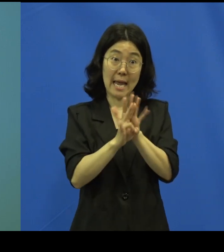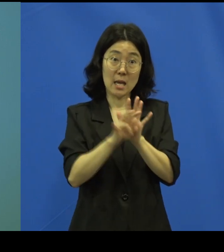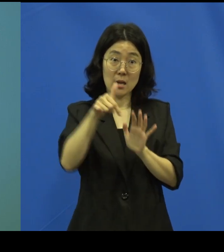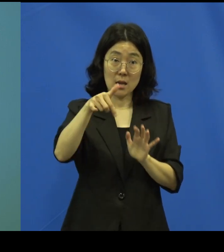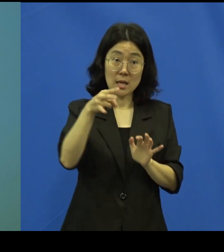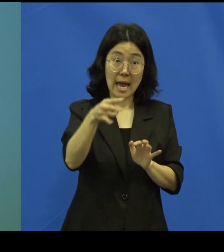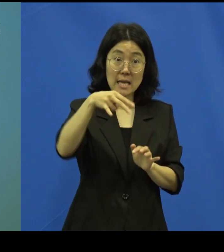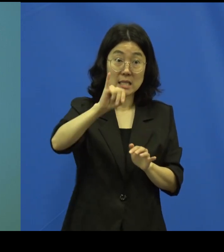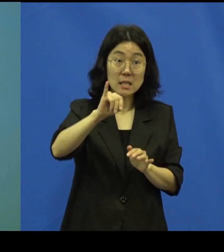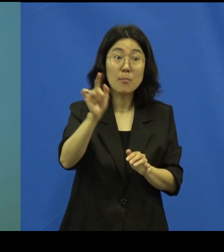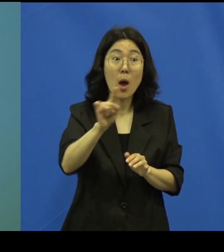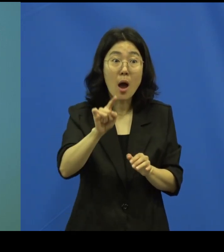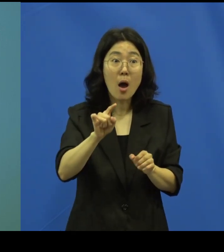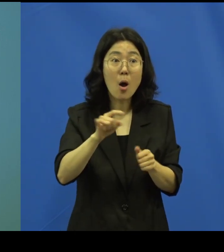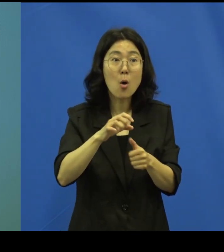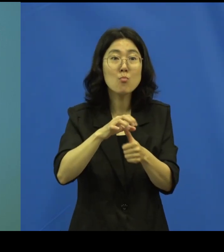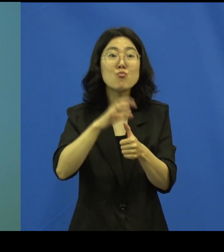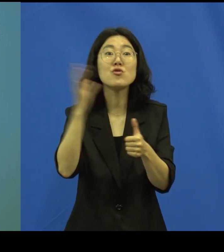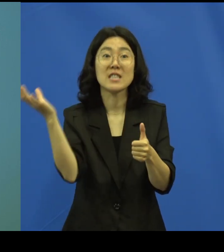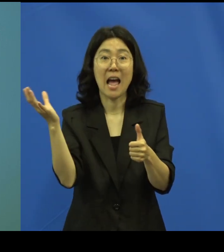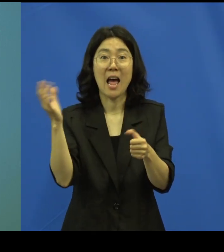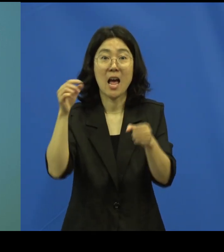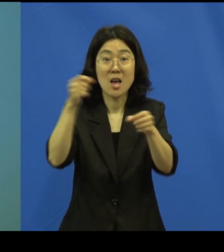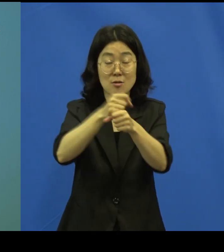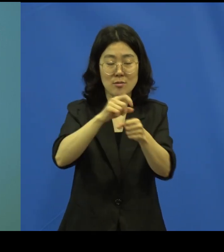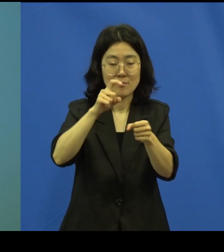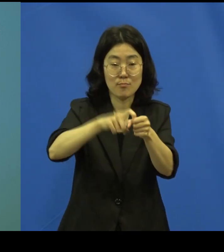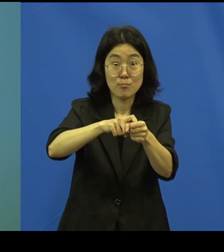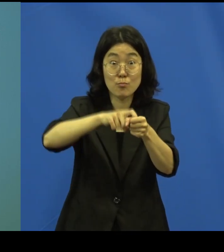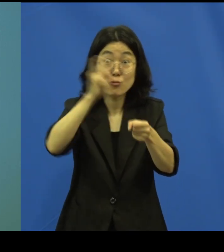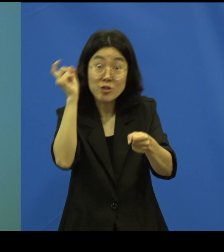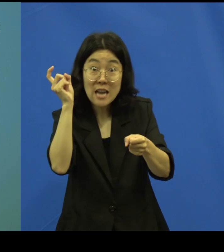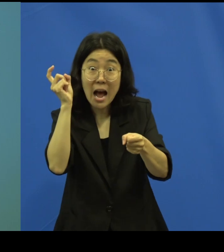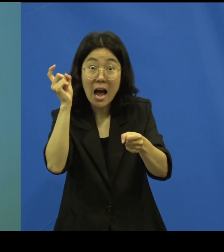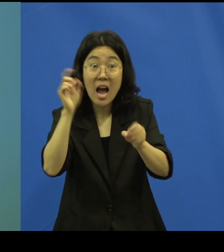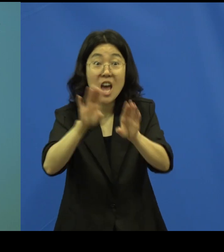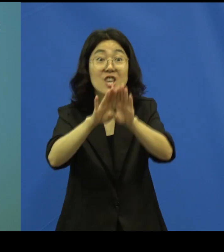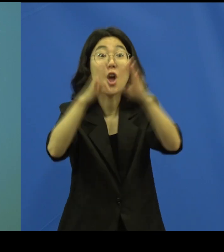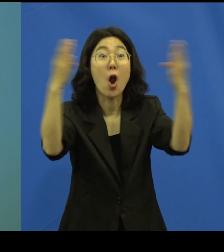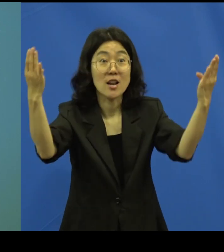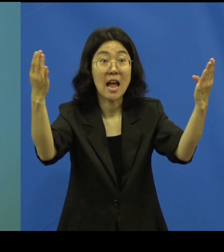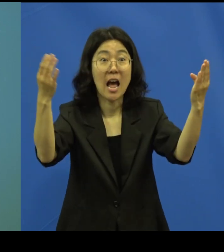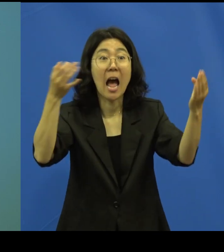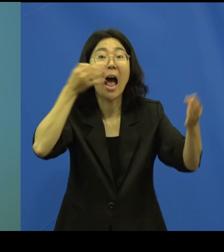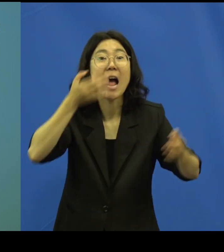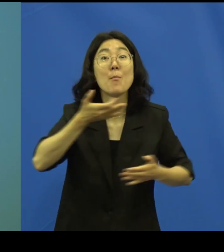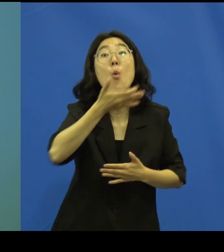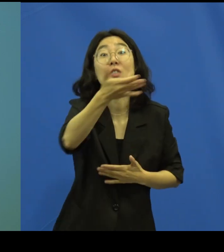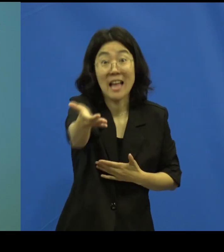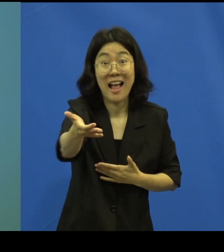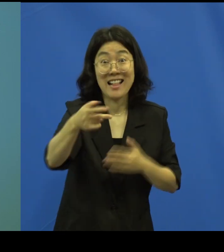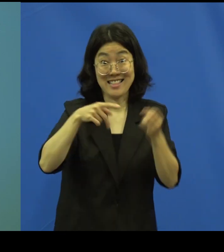뜻이 풀다, 열다, 드러내다, 이렇게 밝히다, 이런 뜻들이 있습니다.